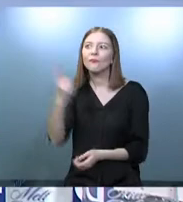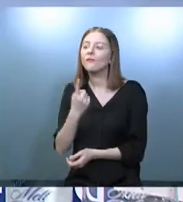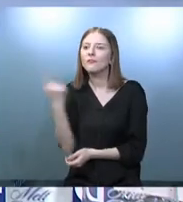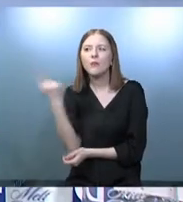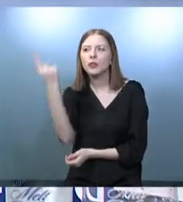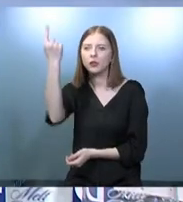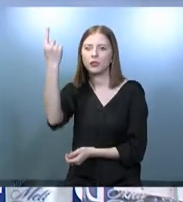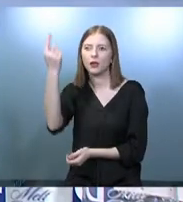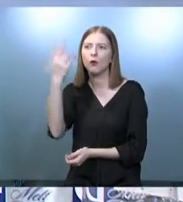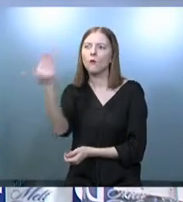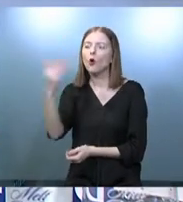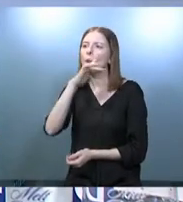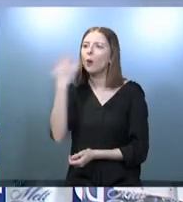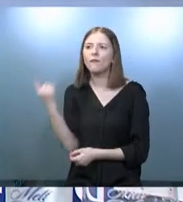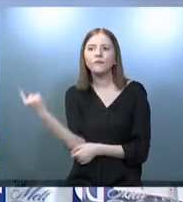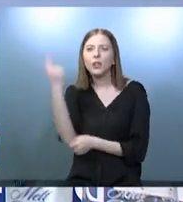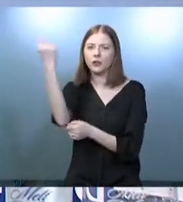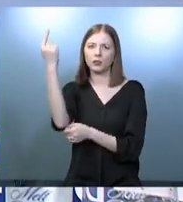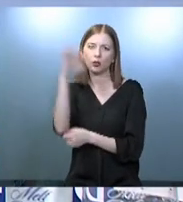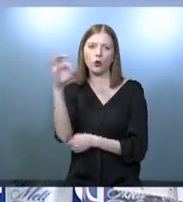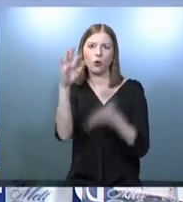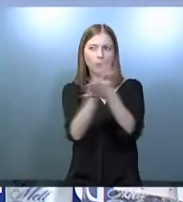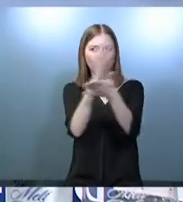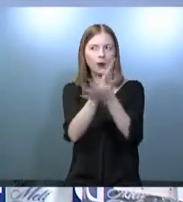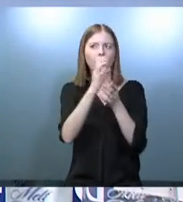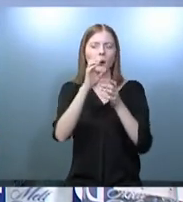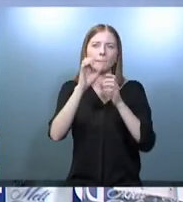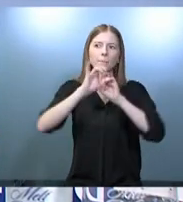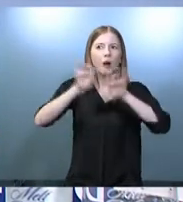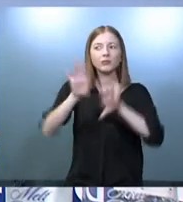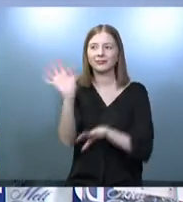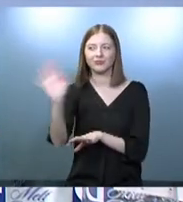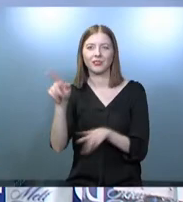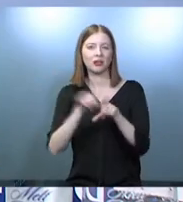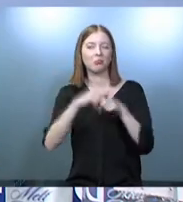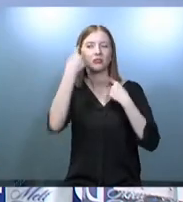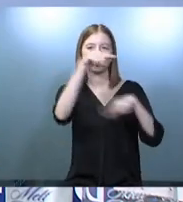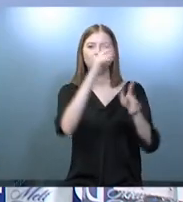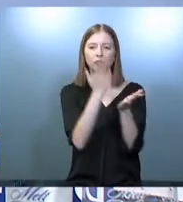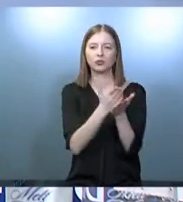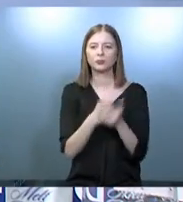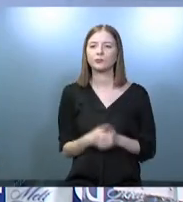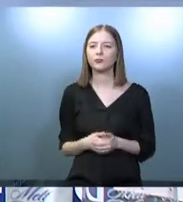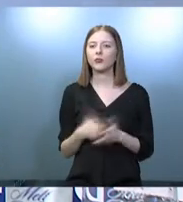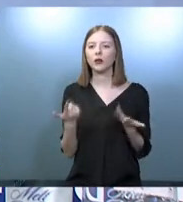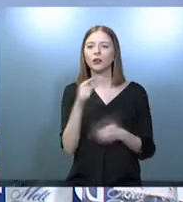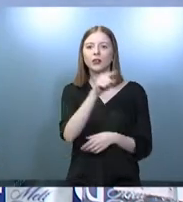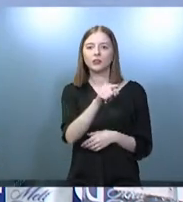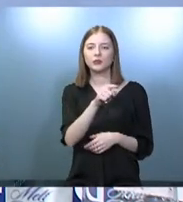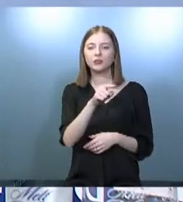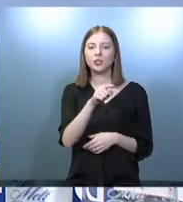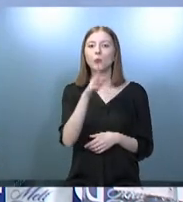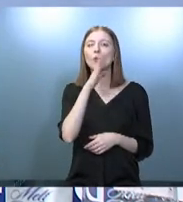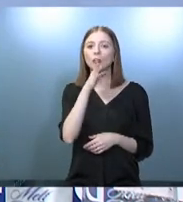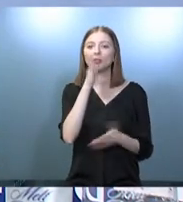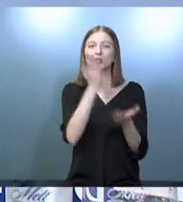partijos akiratėje. Girdėjom kitą signalą, kad atvirkščiai jinai buvo viena iš įkvėpėjų ir lyderių šitos problemos. Tai mes dabar